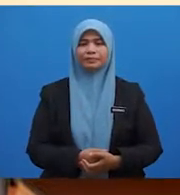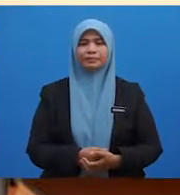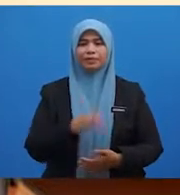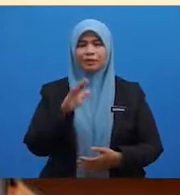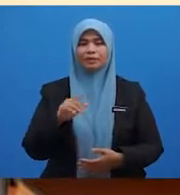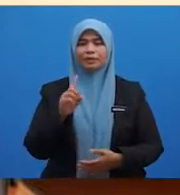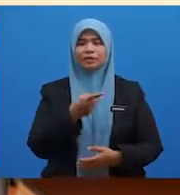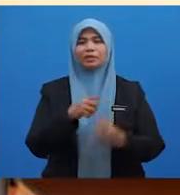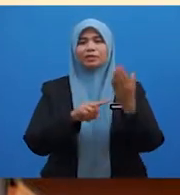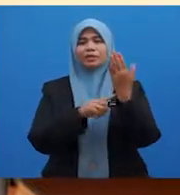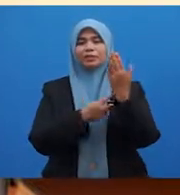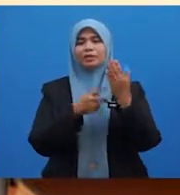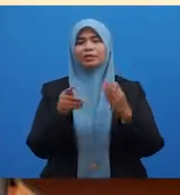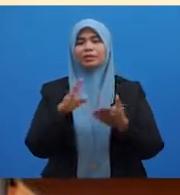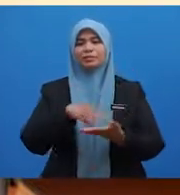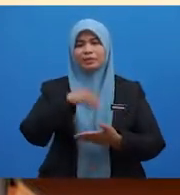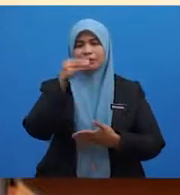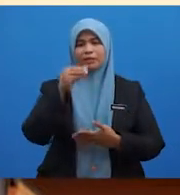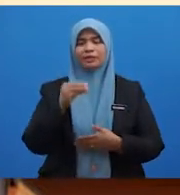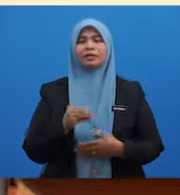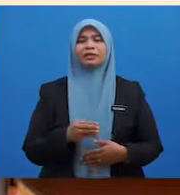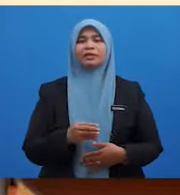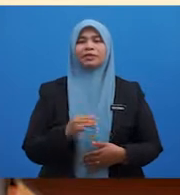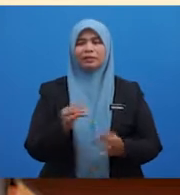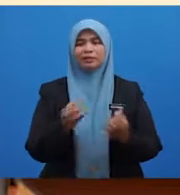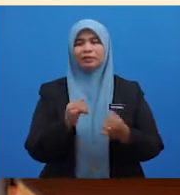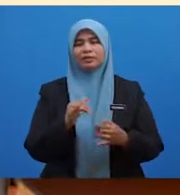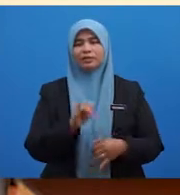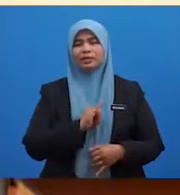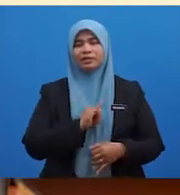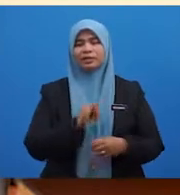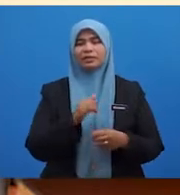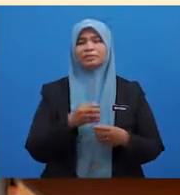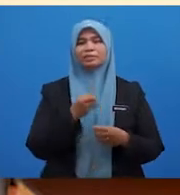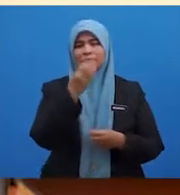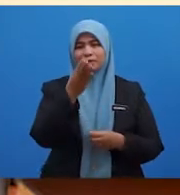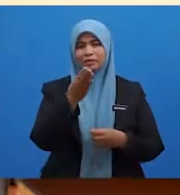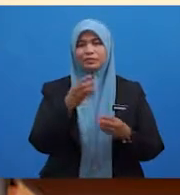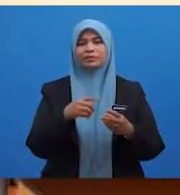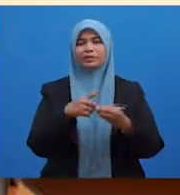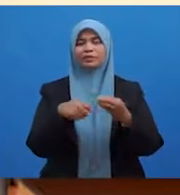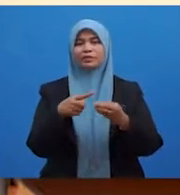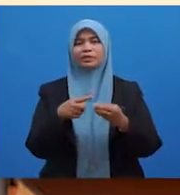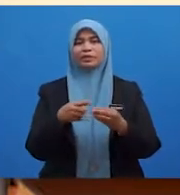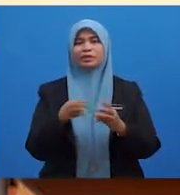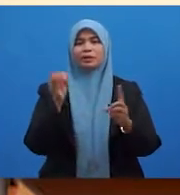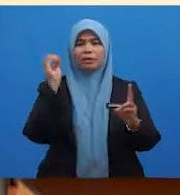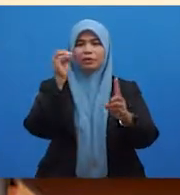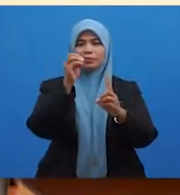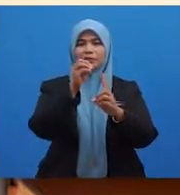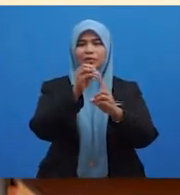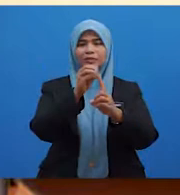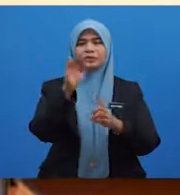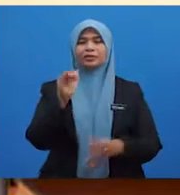Sebelum kita memulakan pembelajaran, ingin saya tekankan tentang objektif